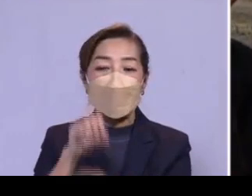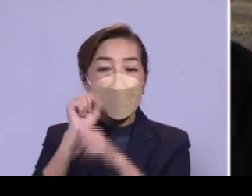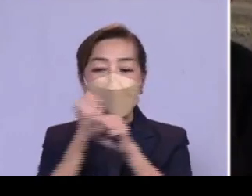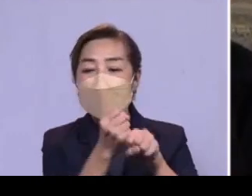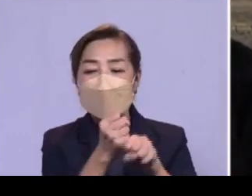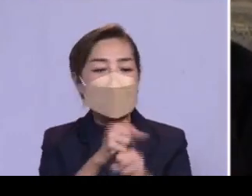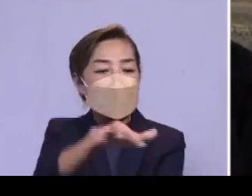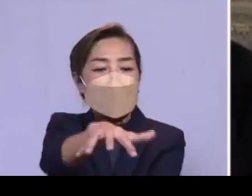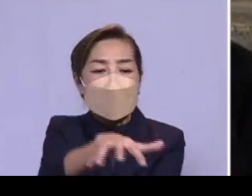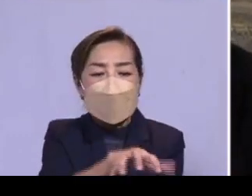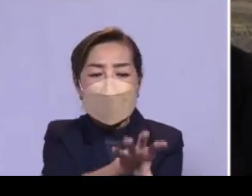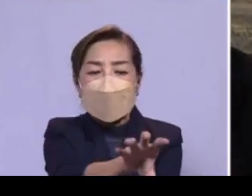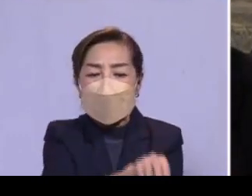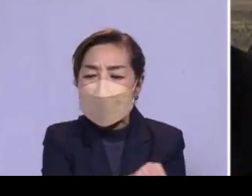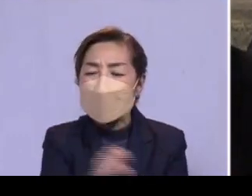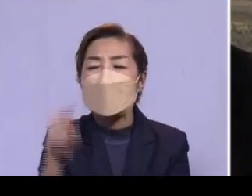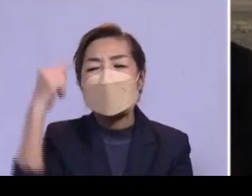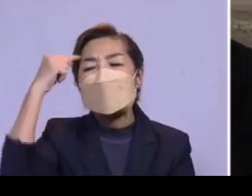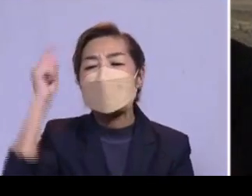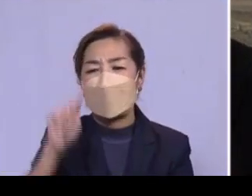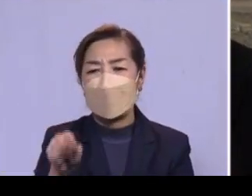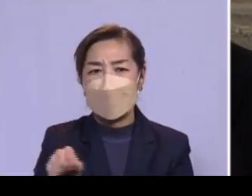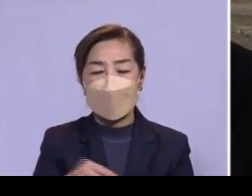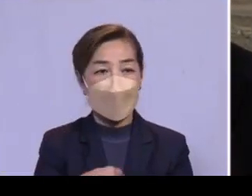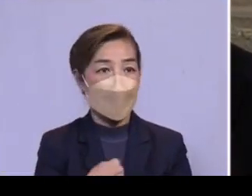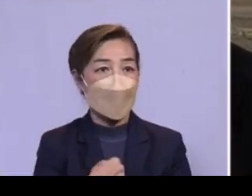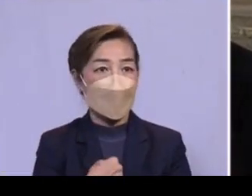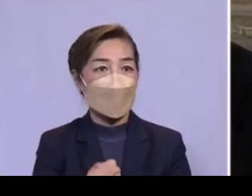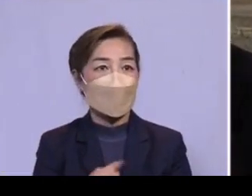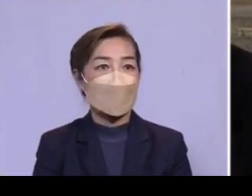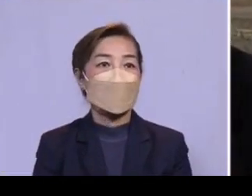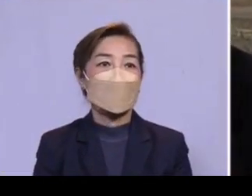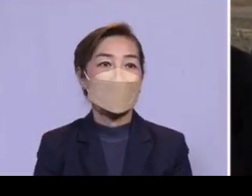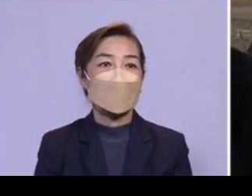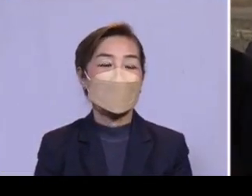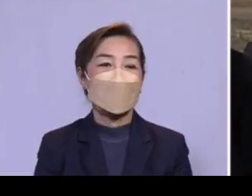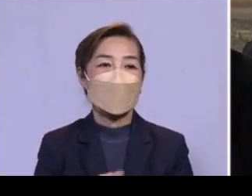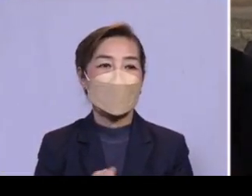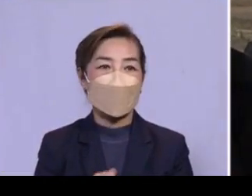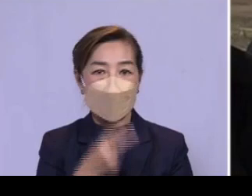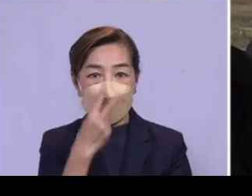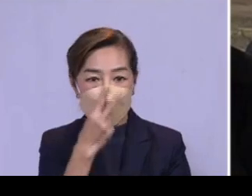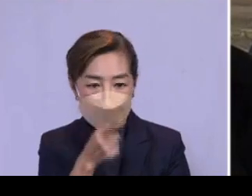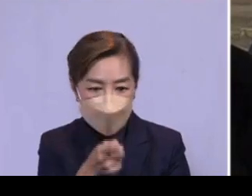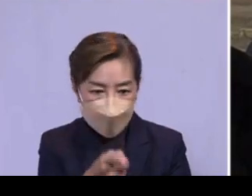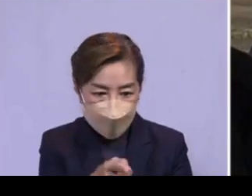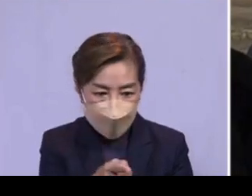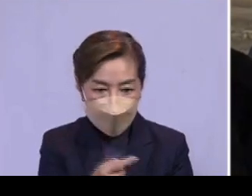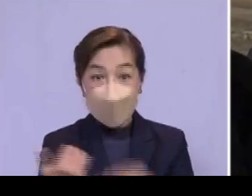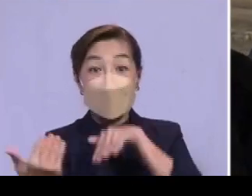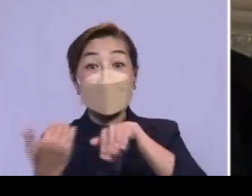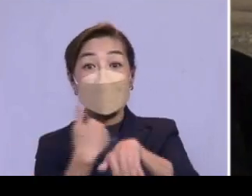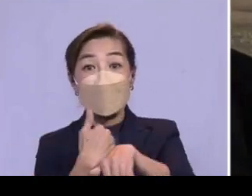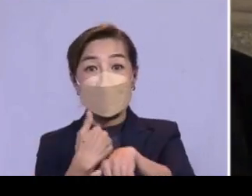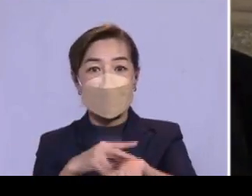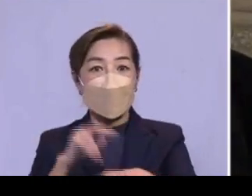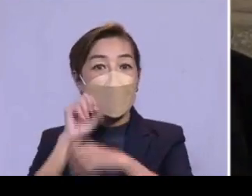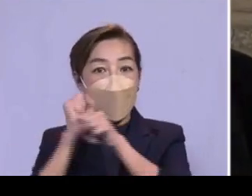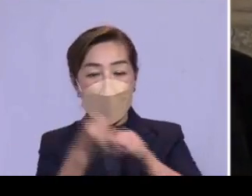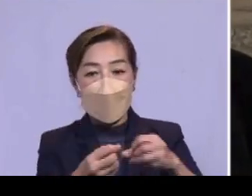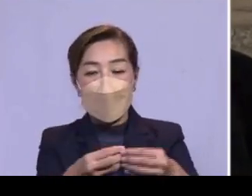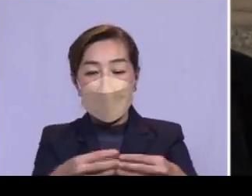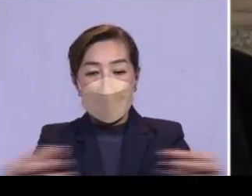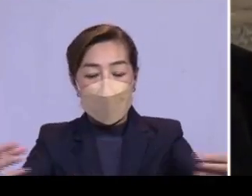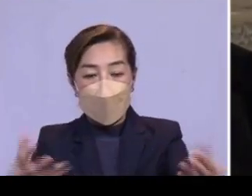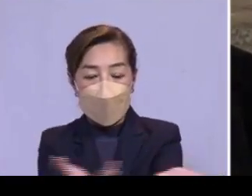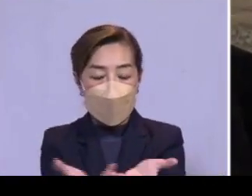ไรอ่ะ อยากให้มันเห็นความถนนอยู่เลยอยากไปเก็บไว้